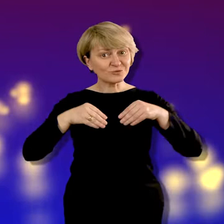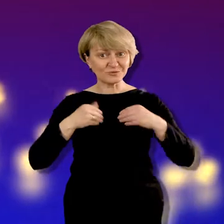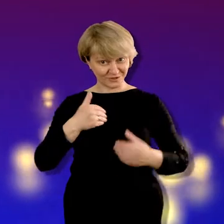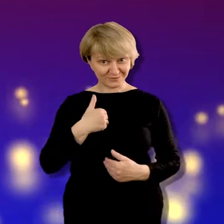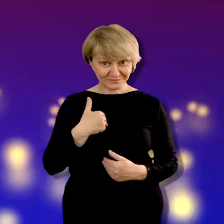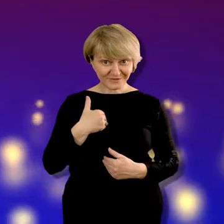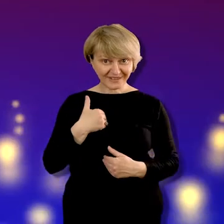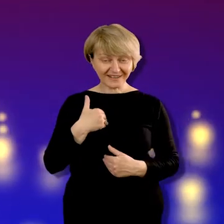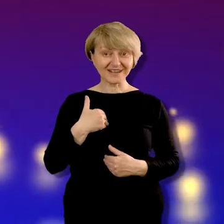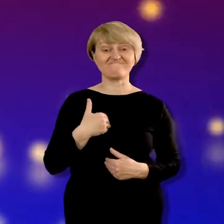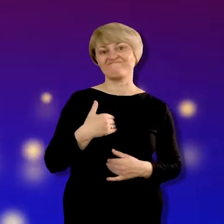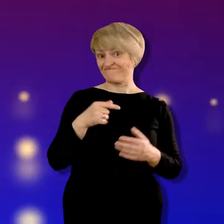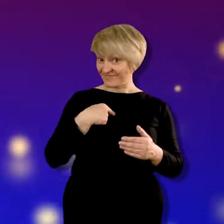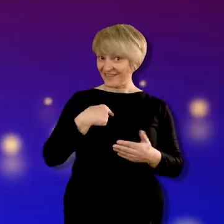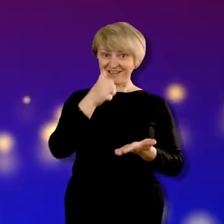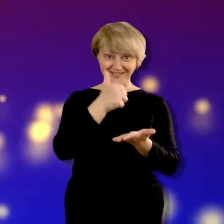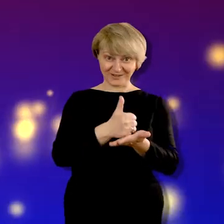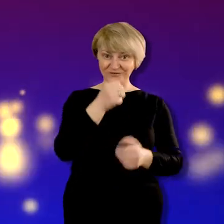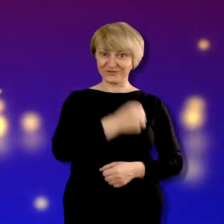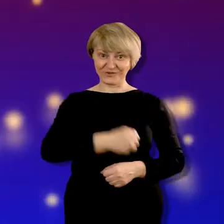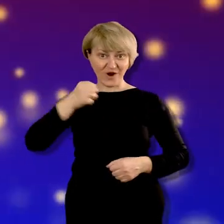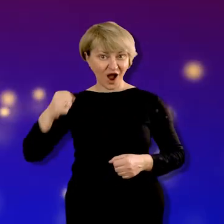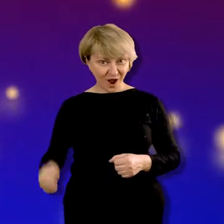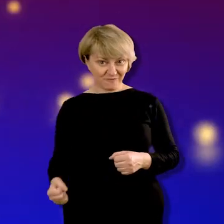przyjmowana. No a poza tym jestem przecież